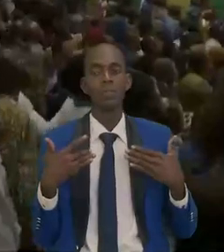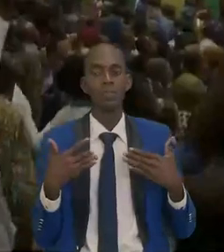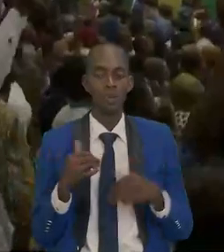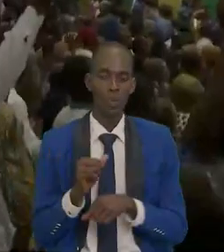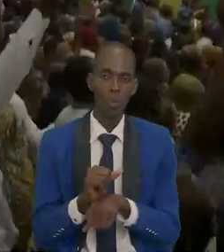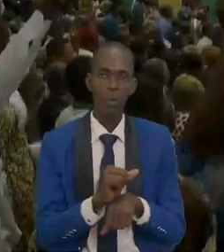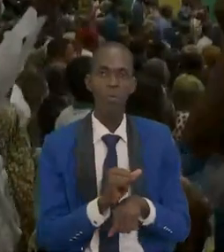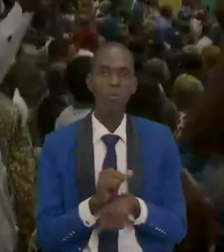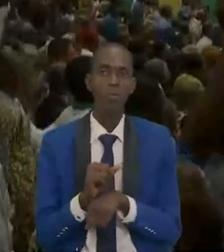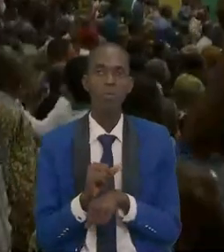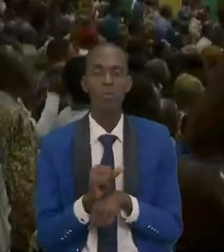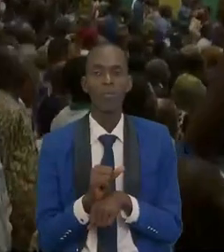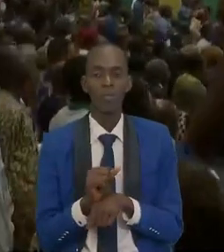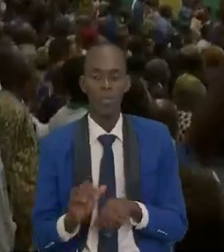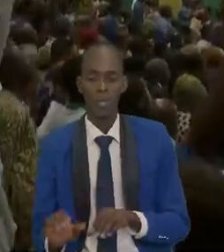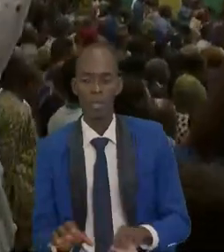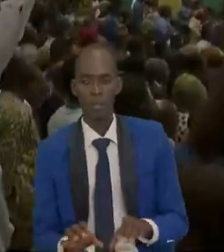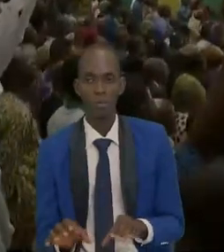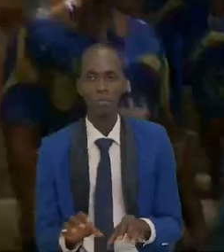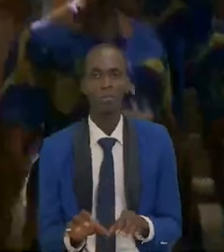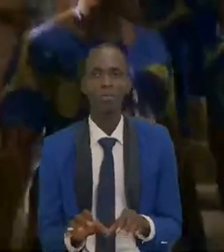Opère, agis,